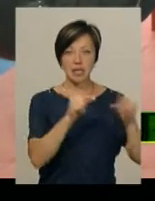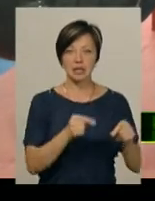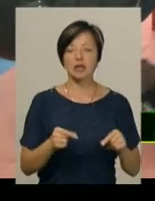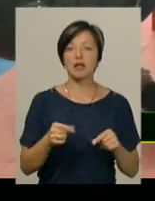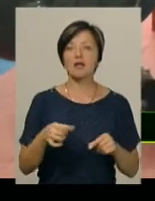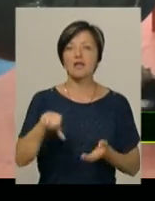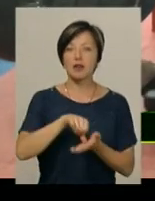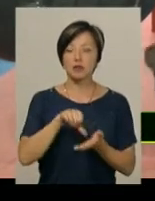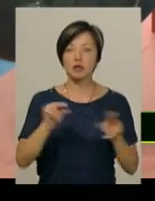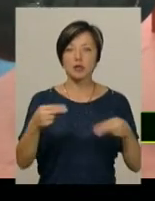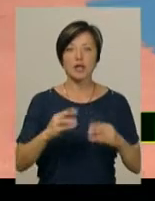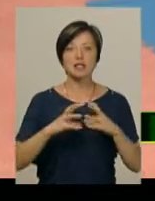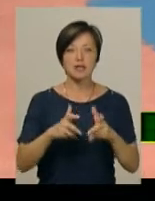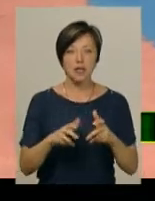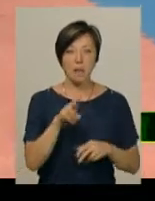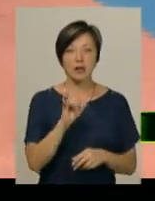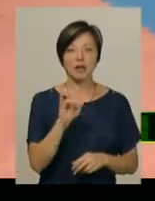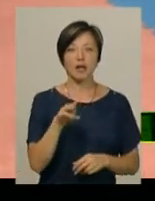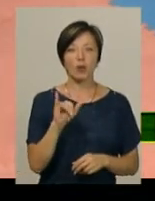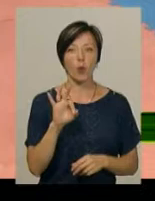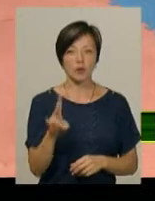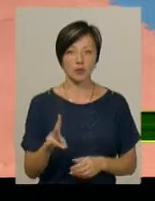області, виступить на чемпіонаті світу з панкратіону.